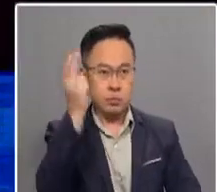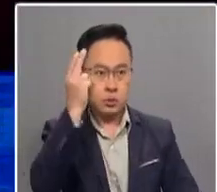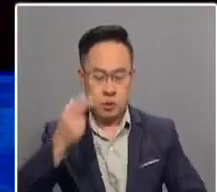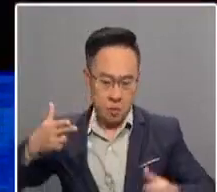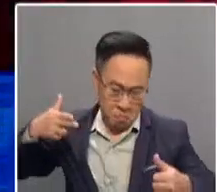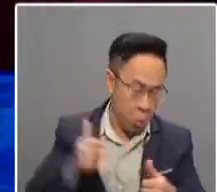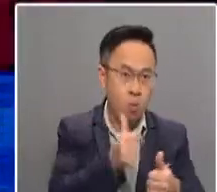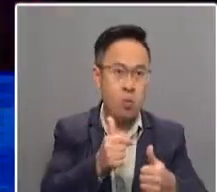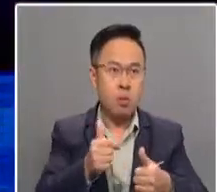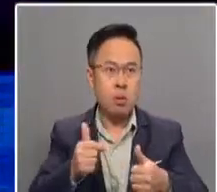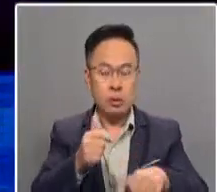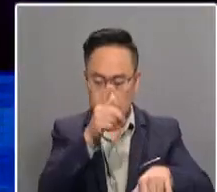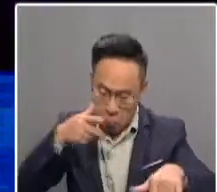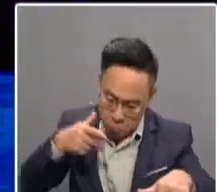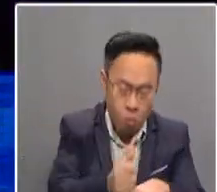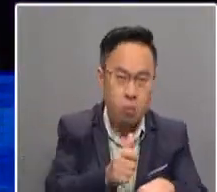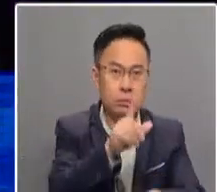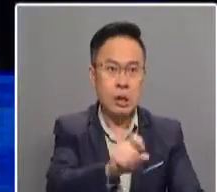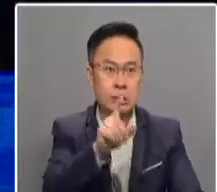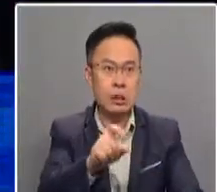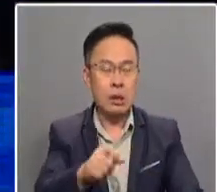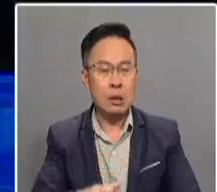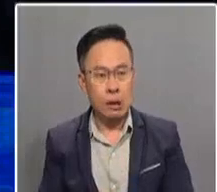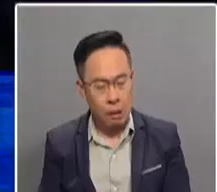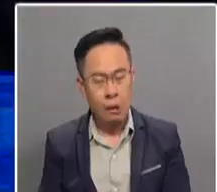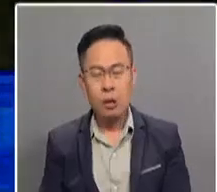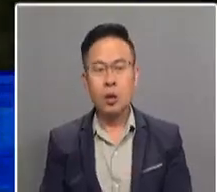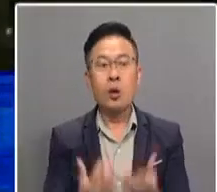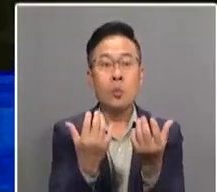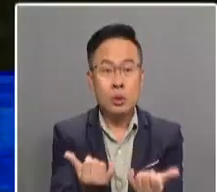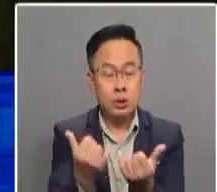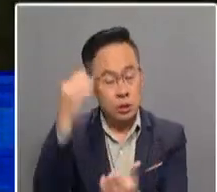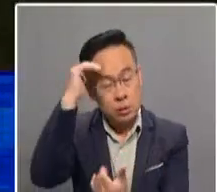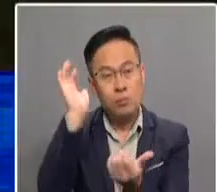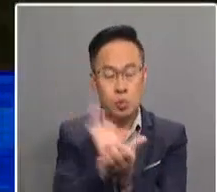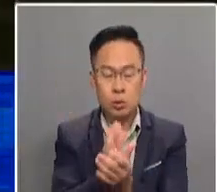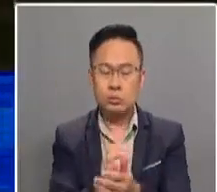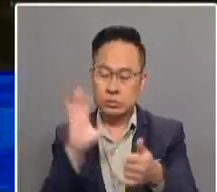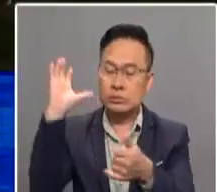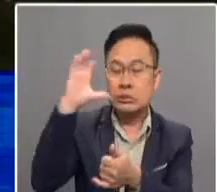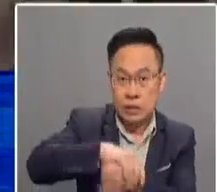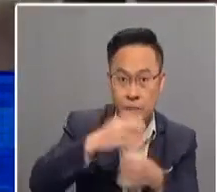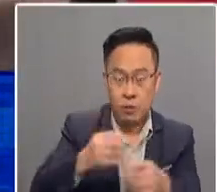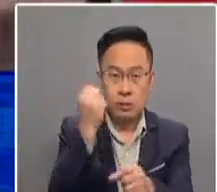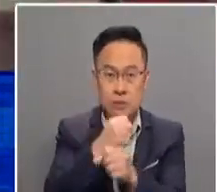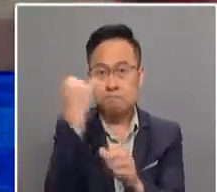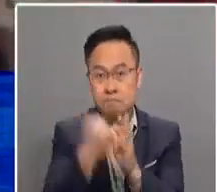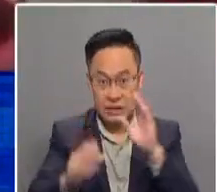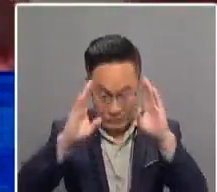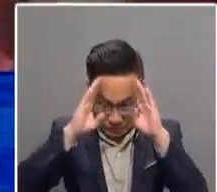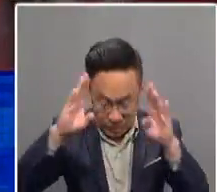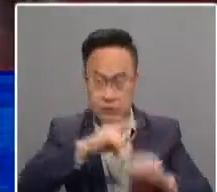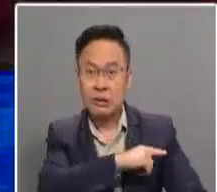เลยนะคุณผู้ชมนะตำรวจเจ้าของคดีเนี่ยพูดถึงการเอาผิดกับนายจิรัตน์มือปืนนะบอกว่าตอนนี้ตั้งข้อหาฆ่าผู้อื่นเรียบ